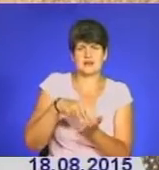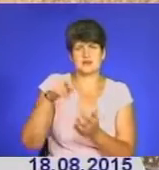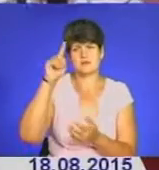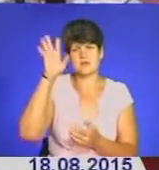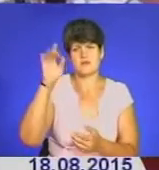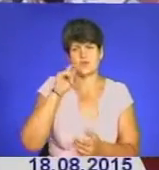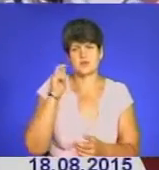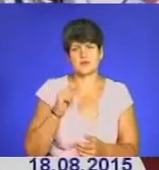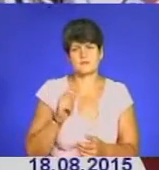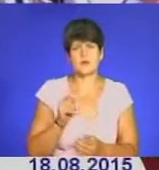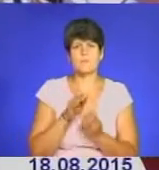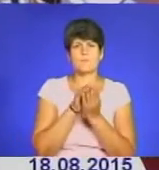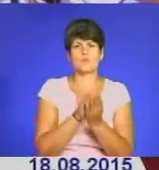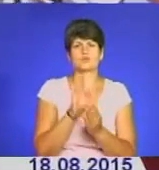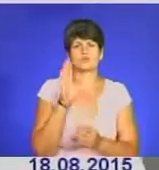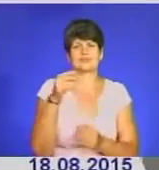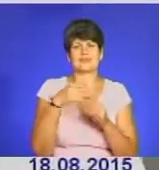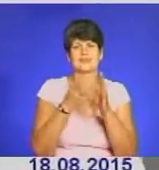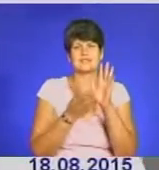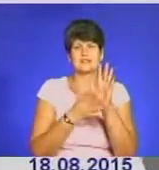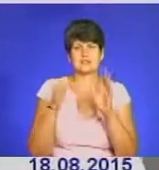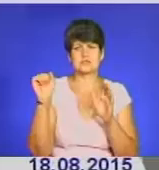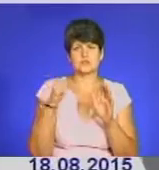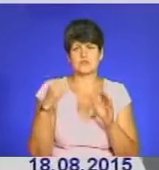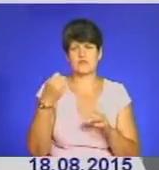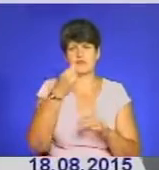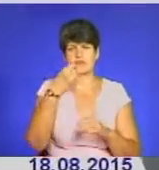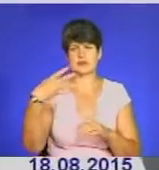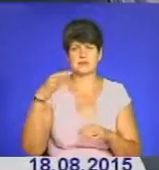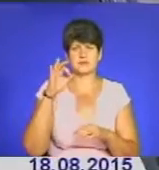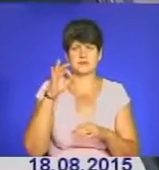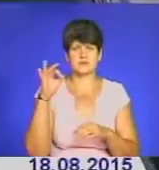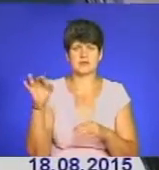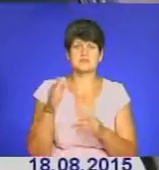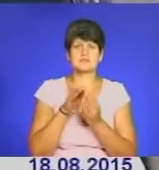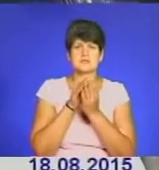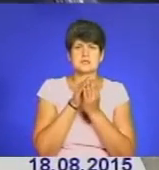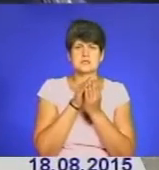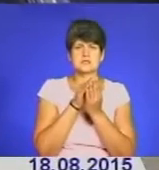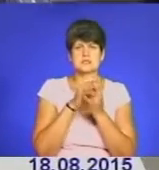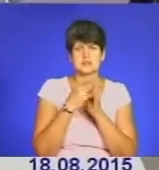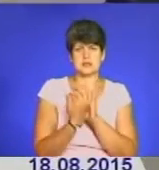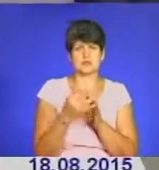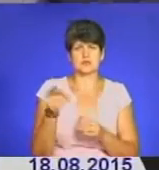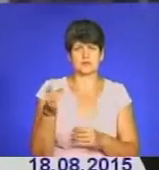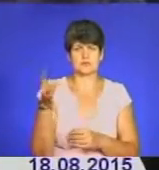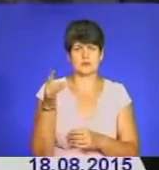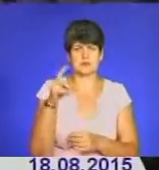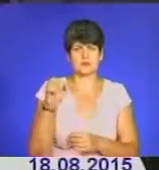Україні! Похорон героя відбудеться 19 серпня о 15-й годині у Забойках Тернопільського району.